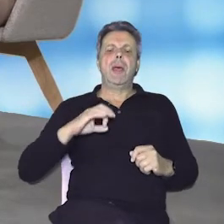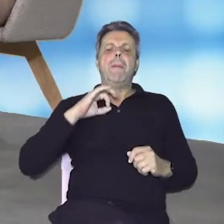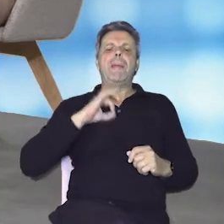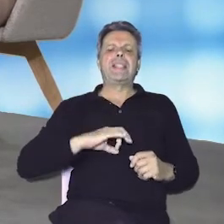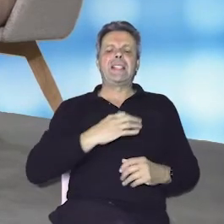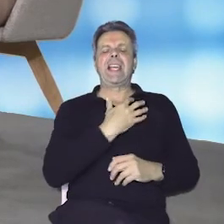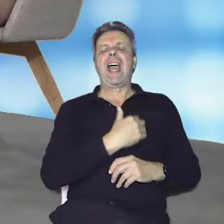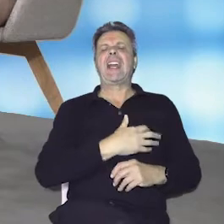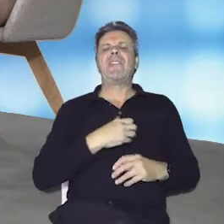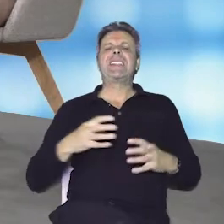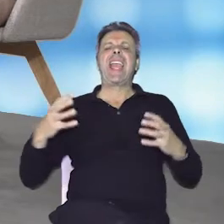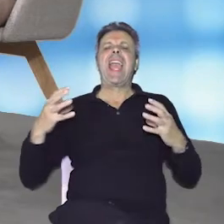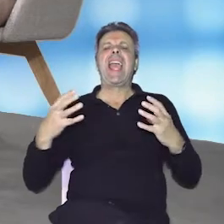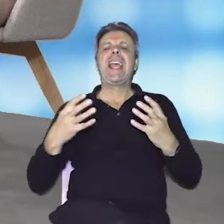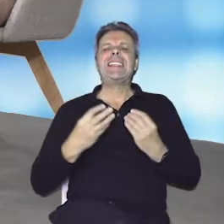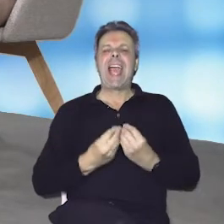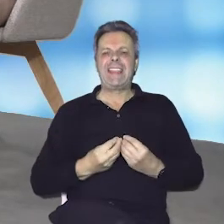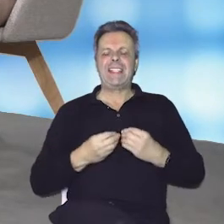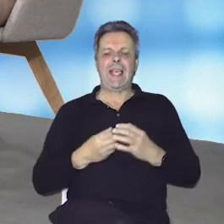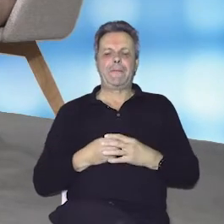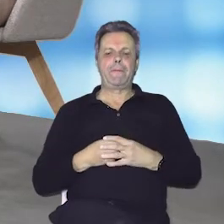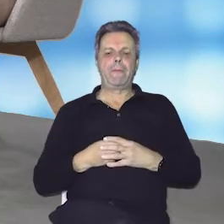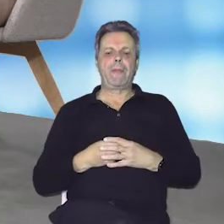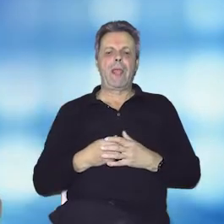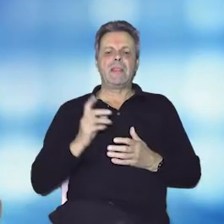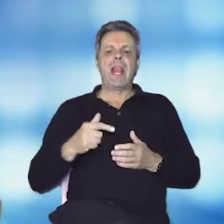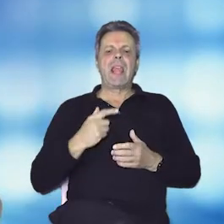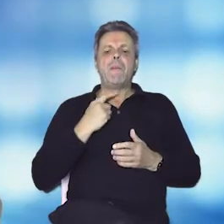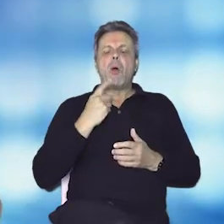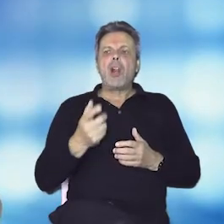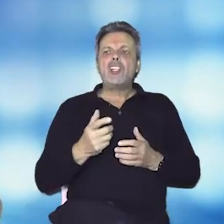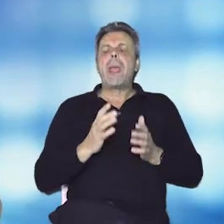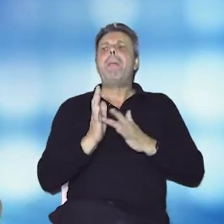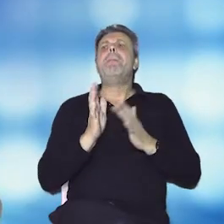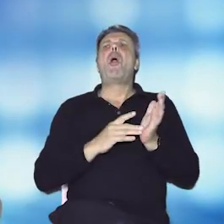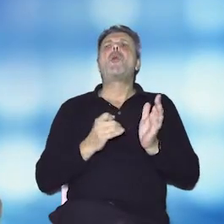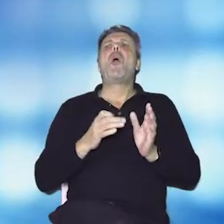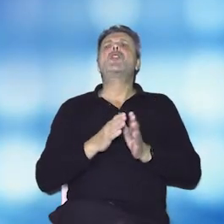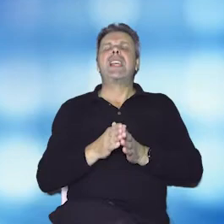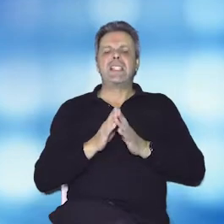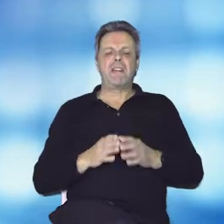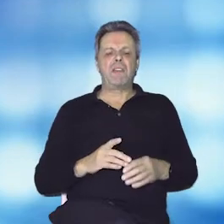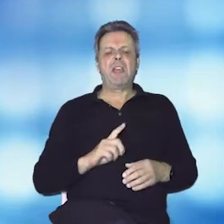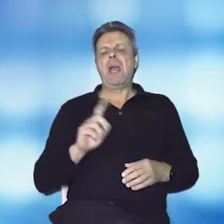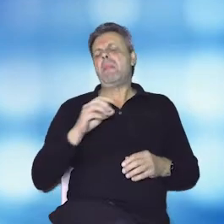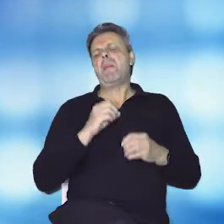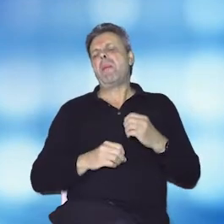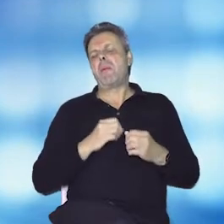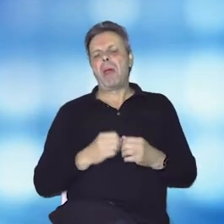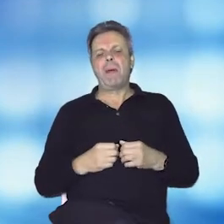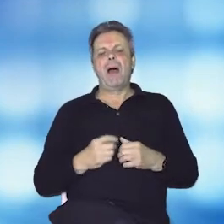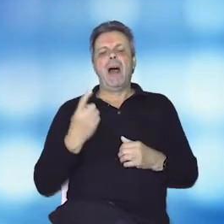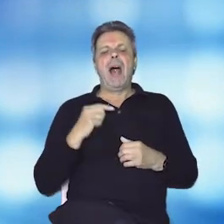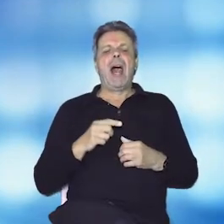Hrvatske zajednice crkve. Hrvatske zajednice. E sad, smijem li reći mormonskih crkvi? Ma, nema problema s time,